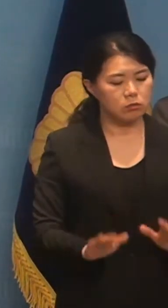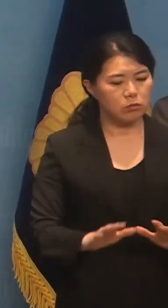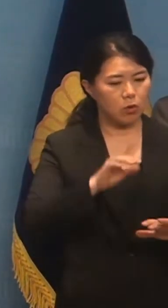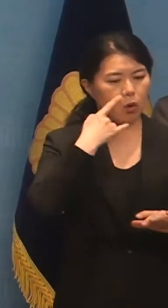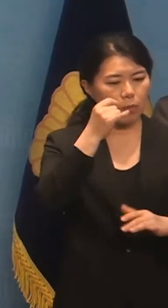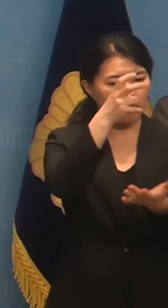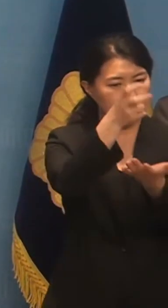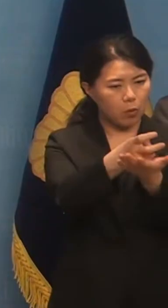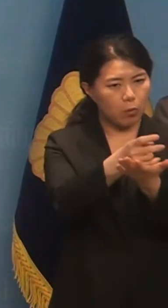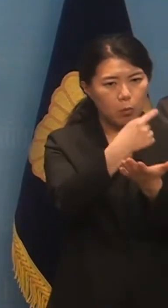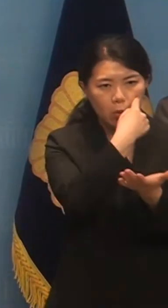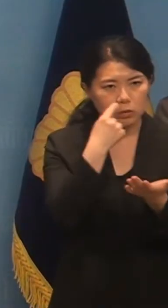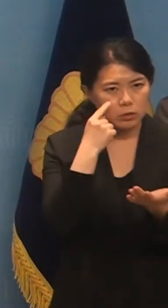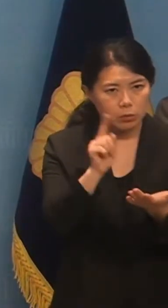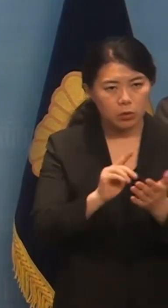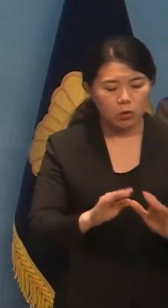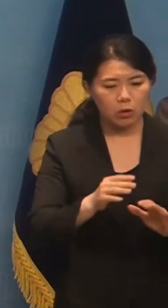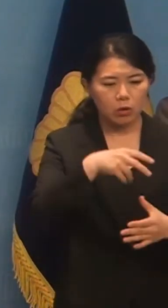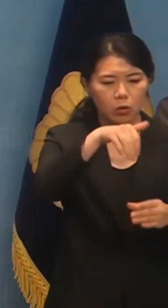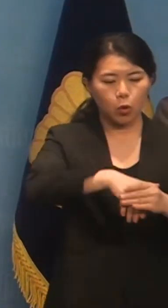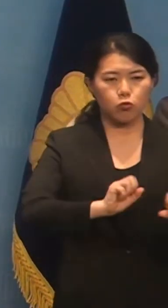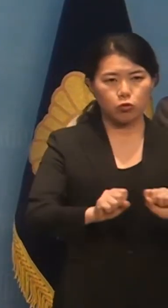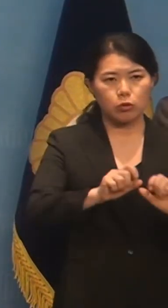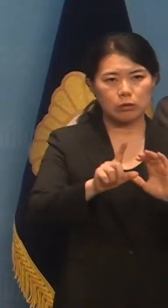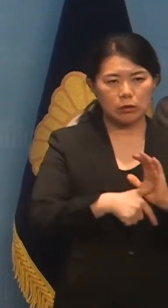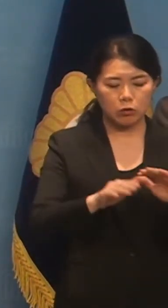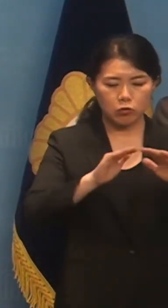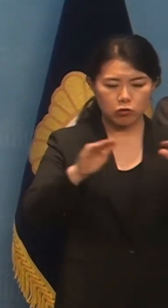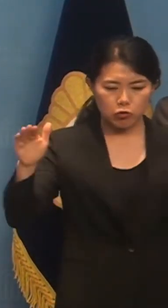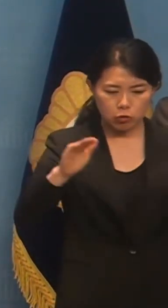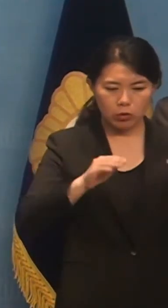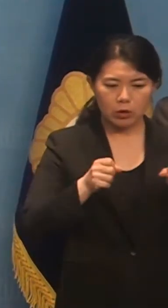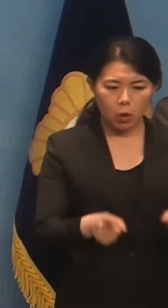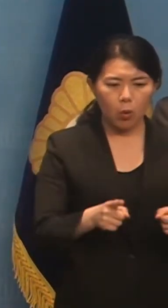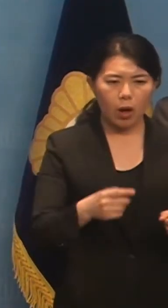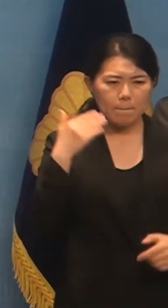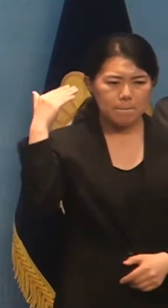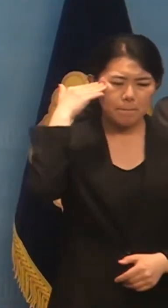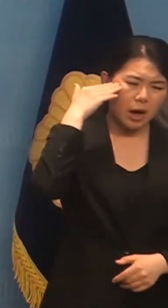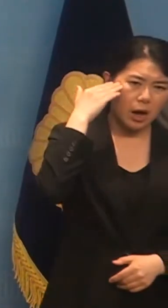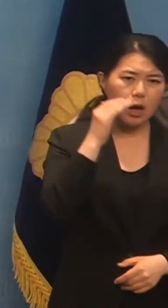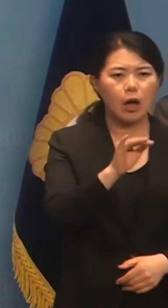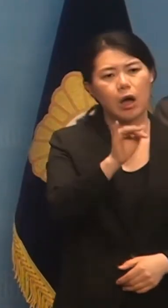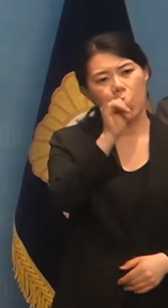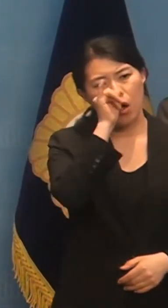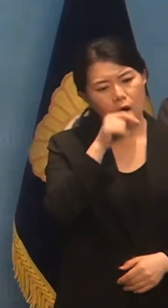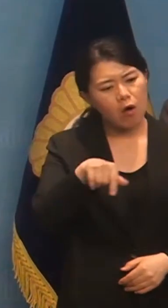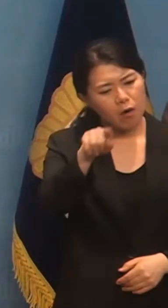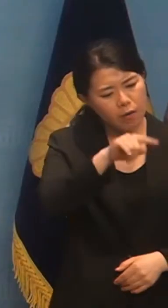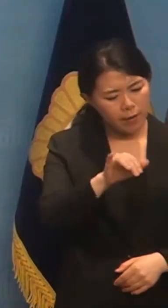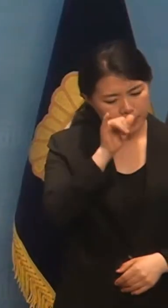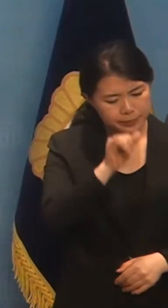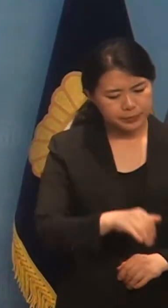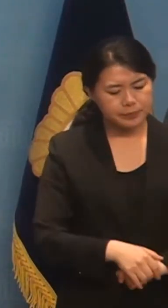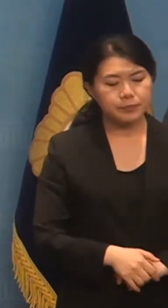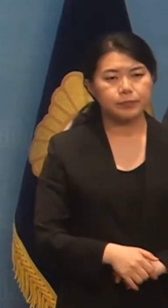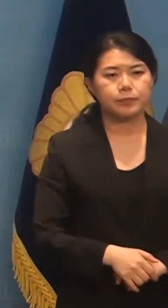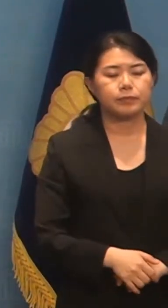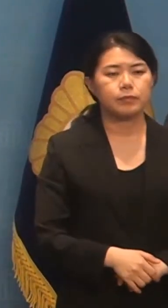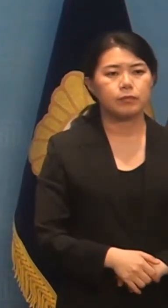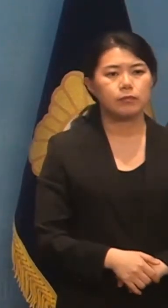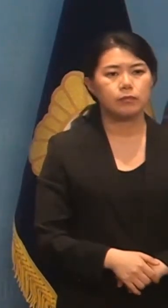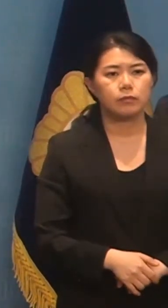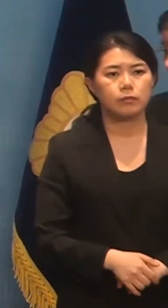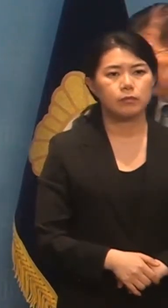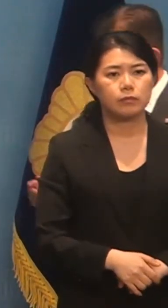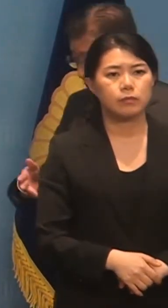헌법이 보장한 선거운동의 균등한 기회를 정면으로 침해하려는 시도가 노골적으로 벌어지고